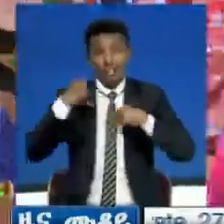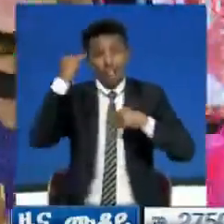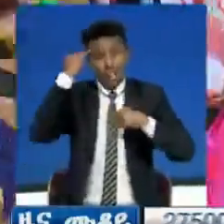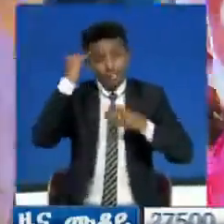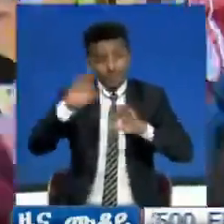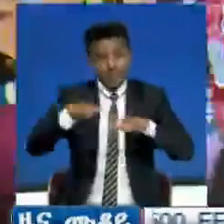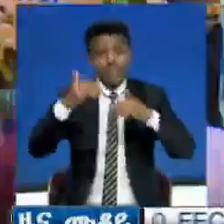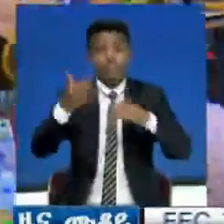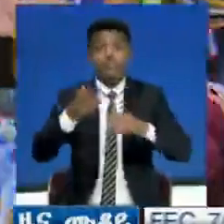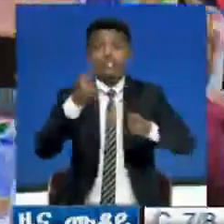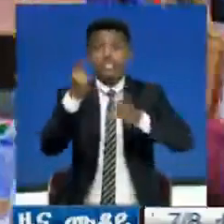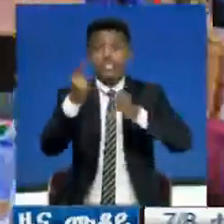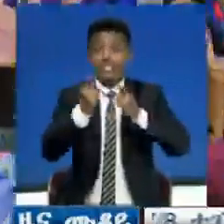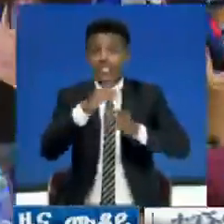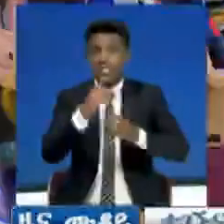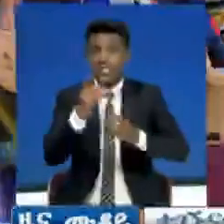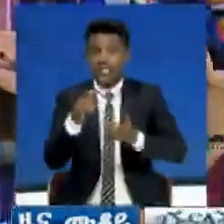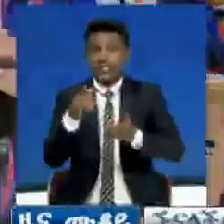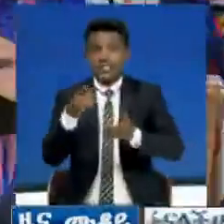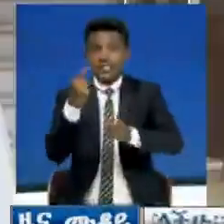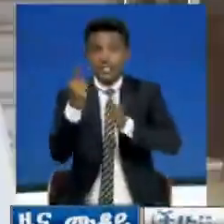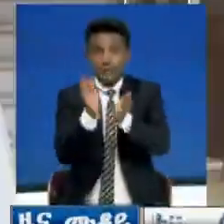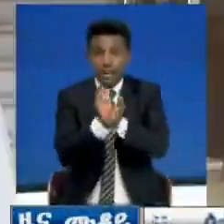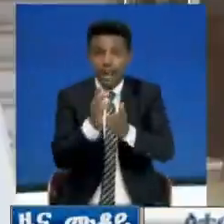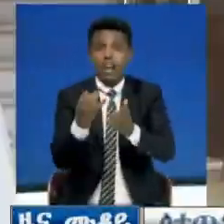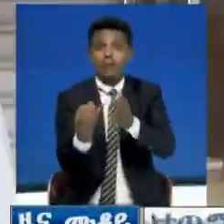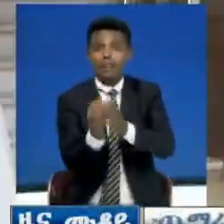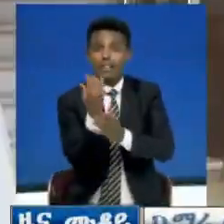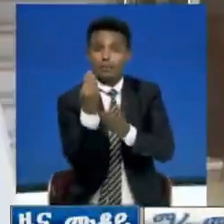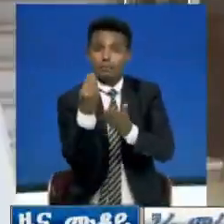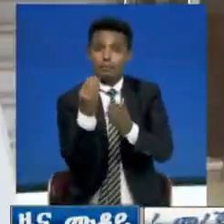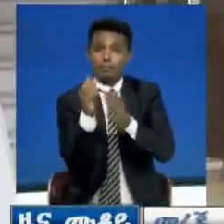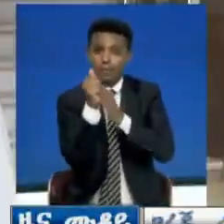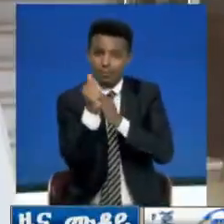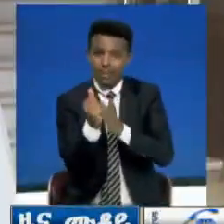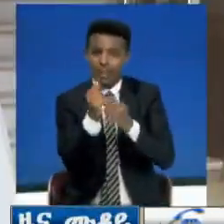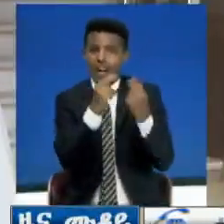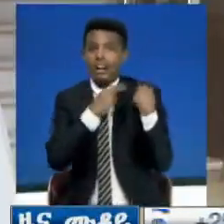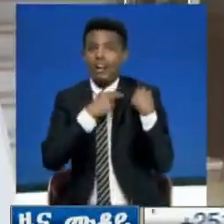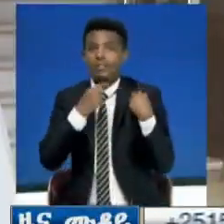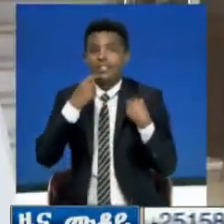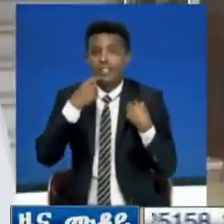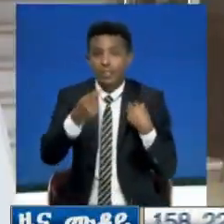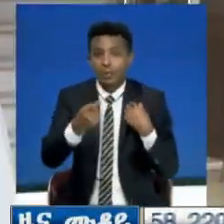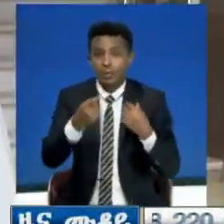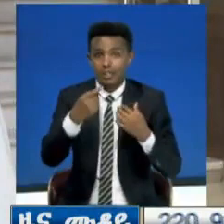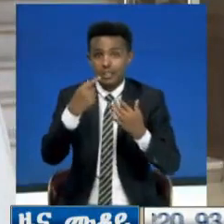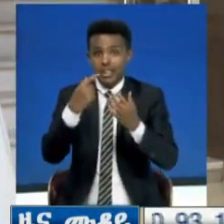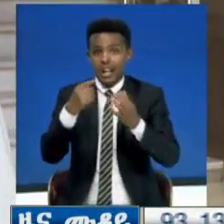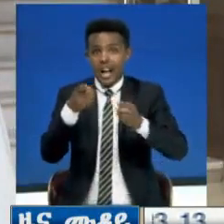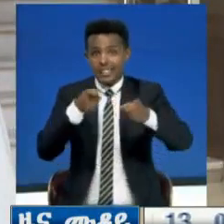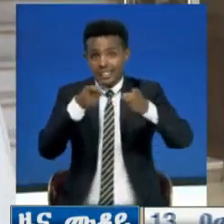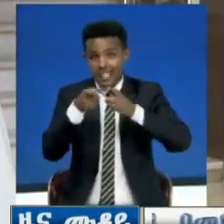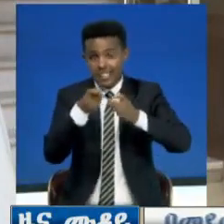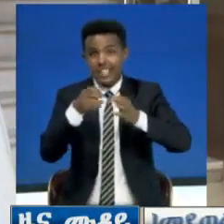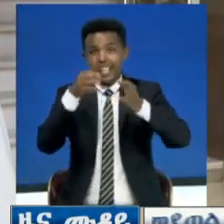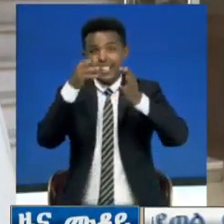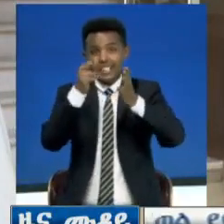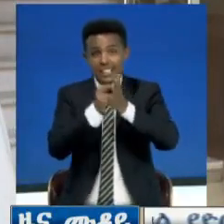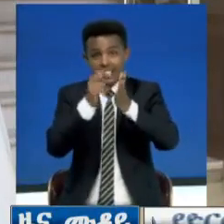የሰጡን የንግድና ገበያ ልማት መምሪያ ኃላፊዎች ነግረውናል። አስተዳደራዊም ህጋዊም እርምጃ